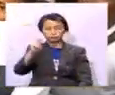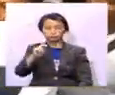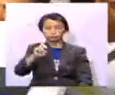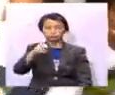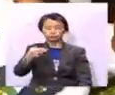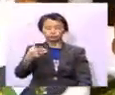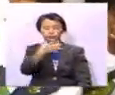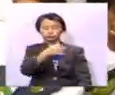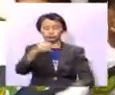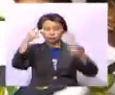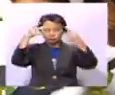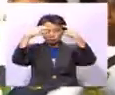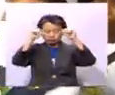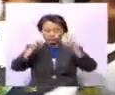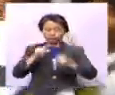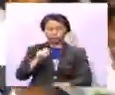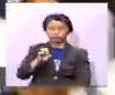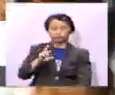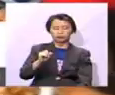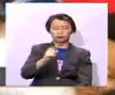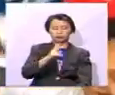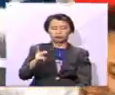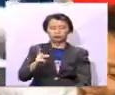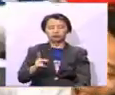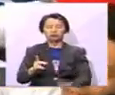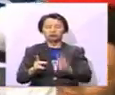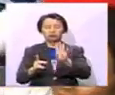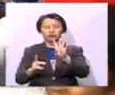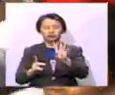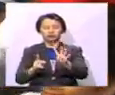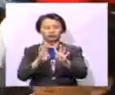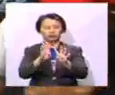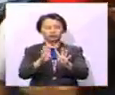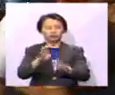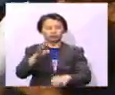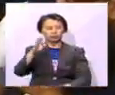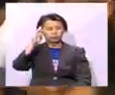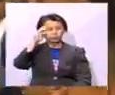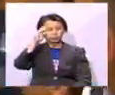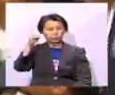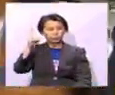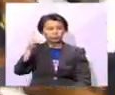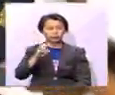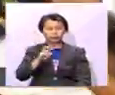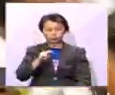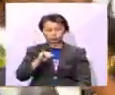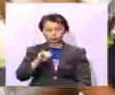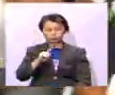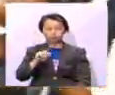Omar, selain Presiden Gerakan Belia 4B, Meja Kehormat Muhammad Nizam Omar.